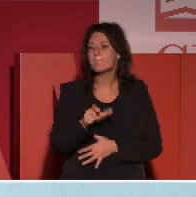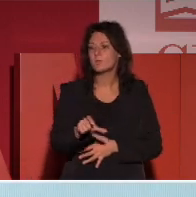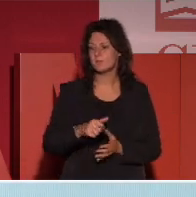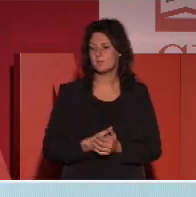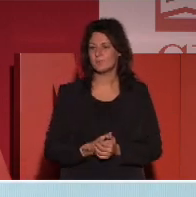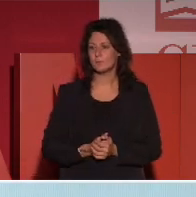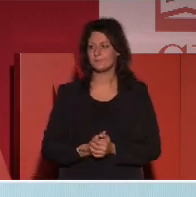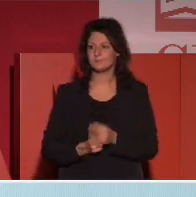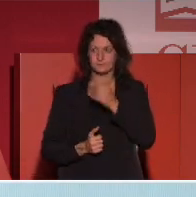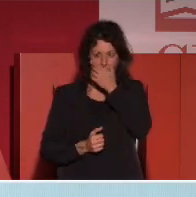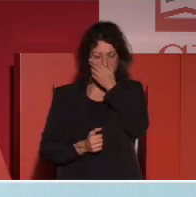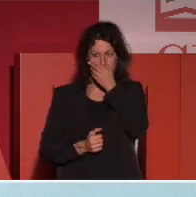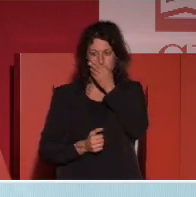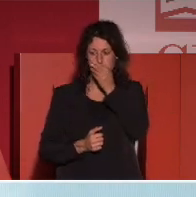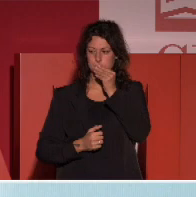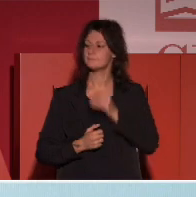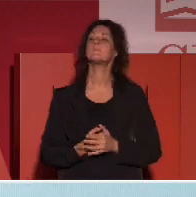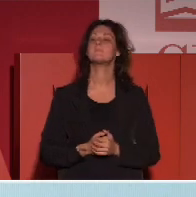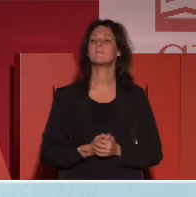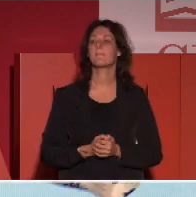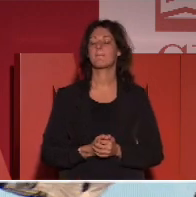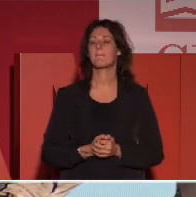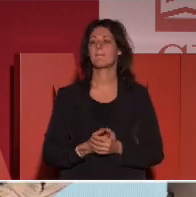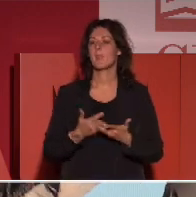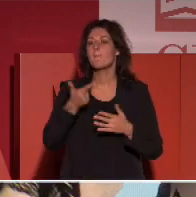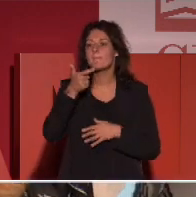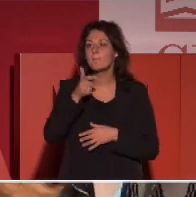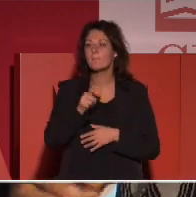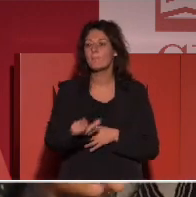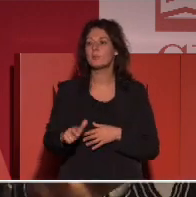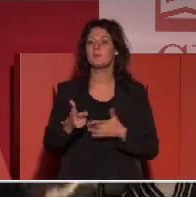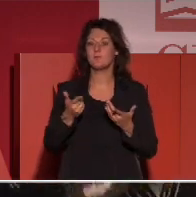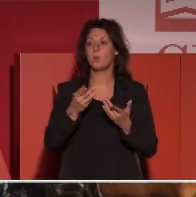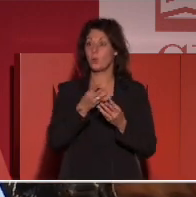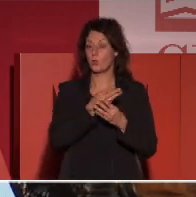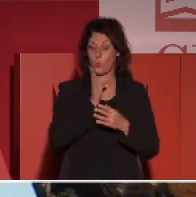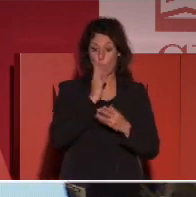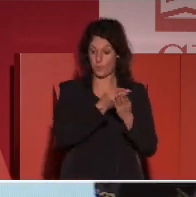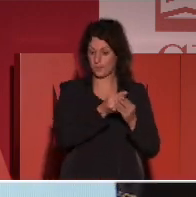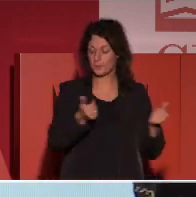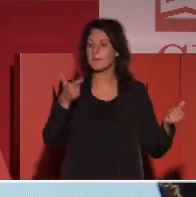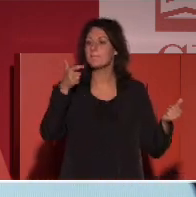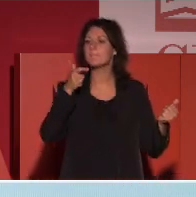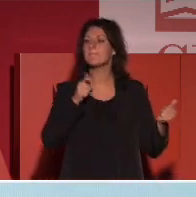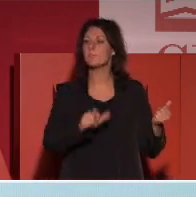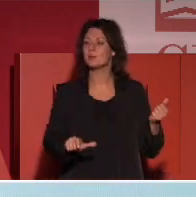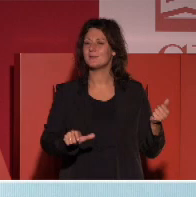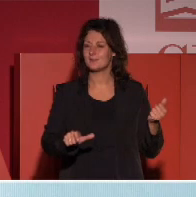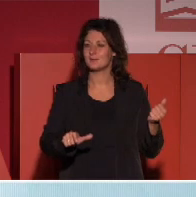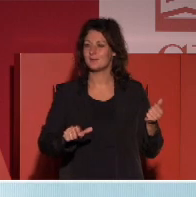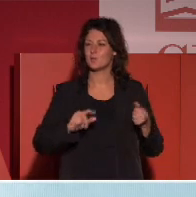l'esemplare sulla faccia della terra parliamo di alcune centinaia di milioni di anni fa a oggi il suo cromosoma